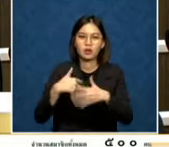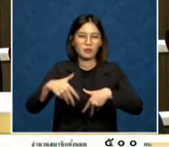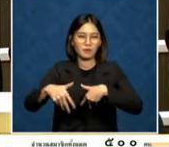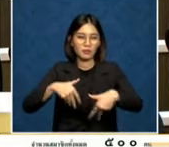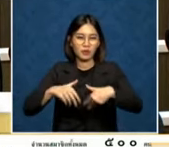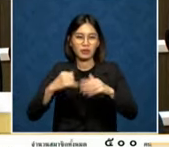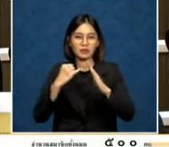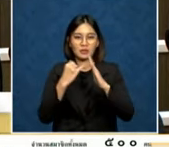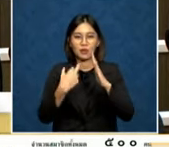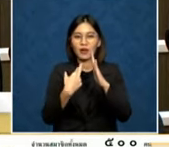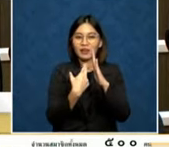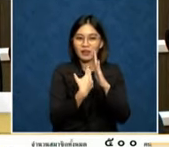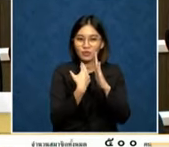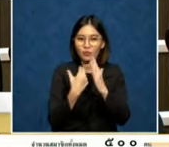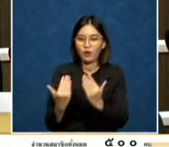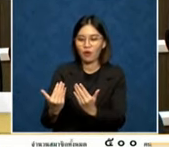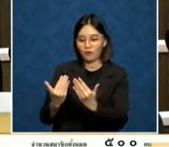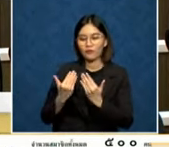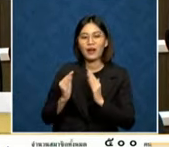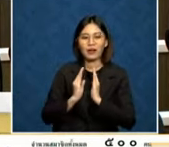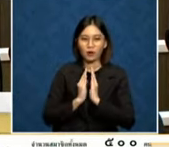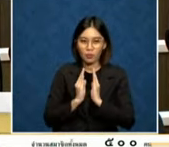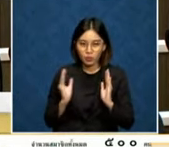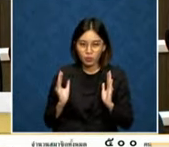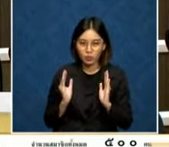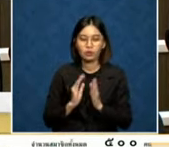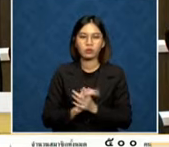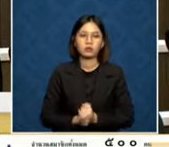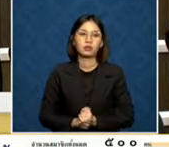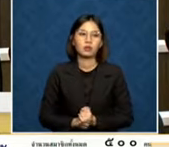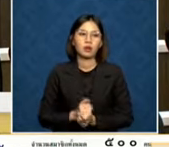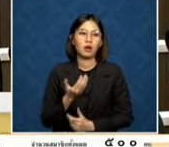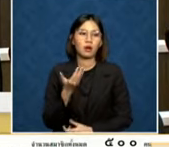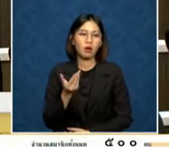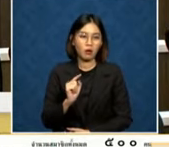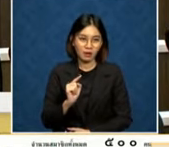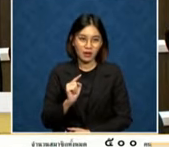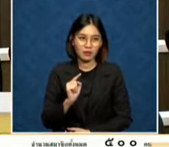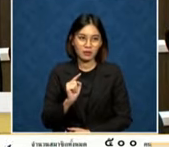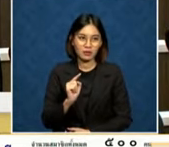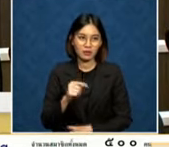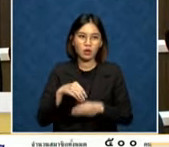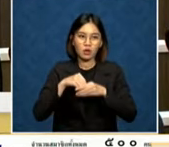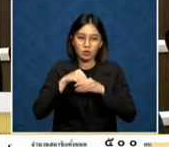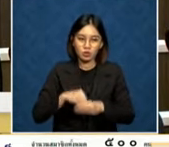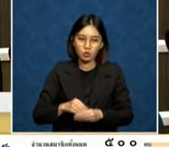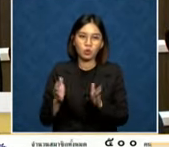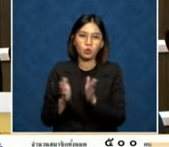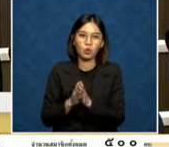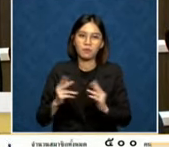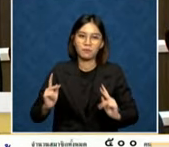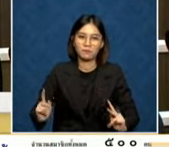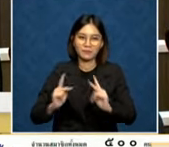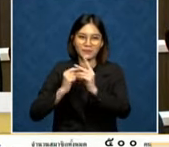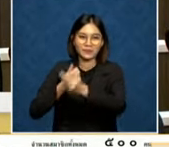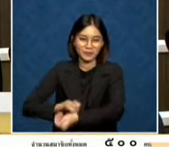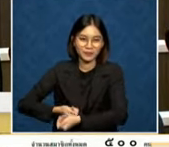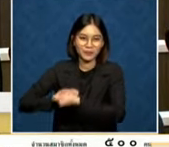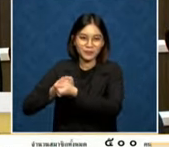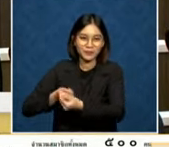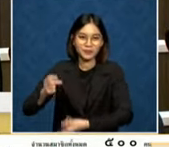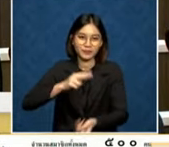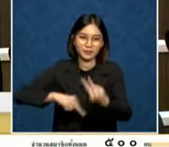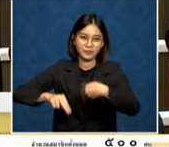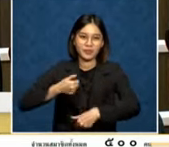ชนจังหวัดราชวของดิฉันฝากมาขอบคุณค่ะแล้วก็ขอให้ท่านอยู่กับกระทรวงเกษตรเพื่อดูแลพี่น้องชาว